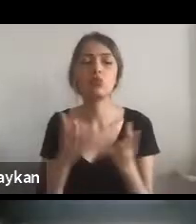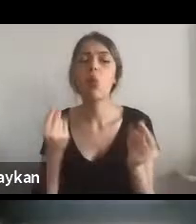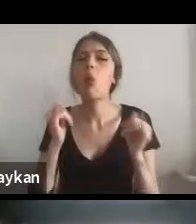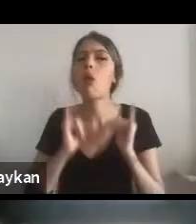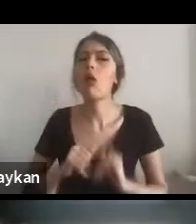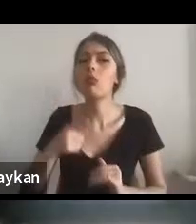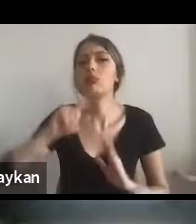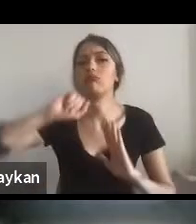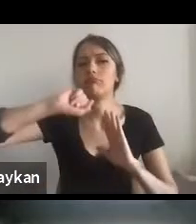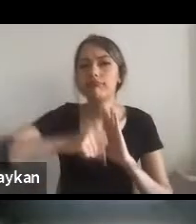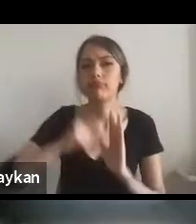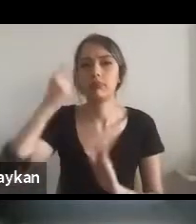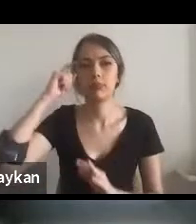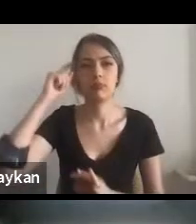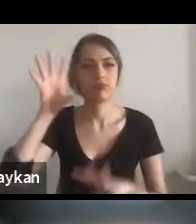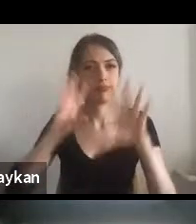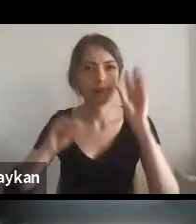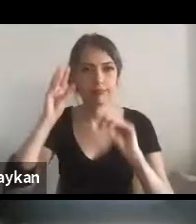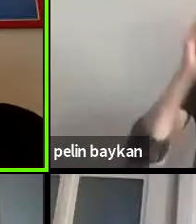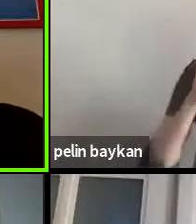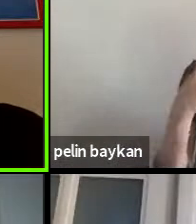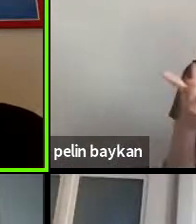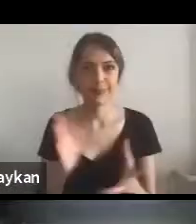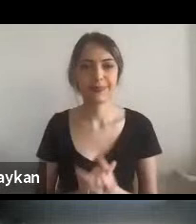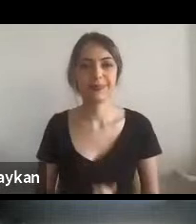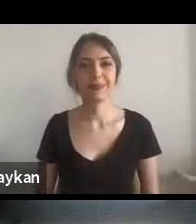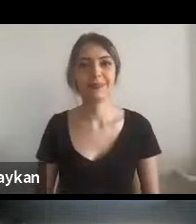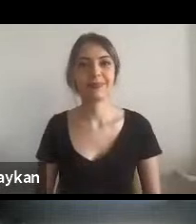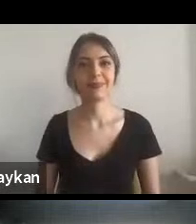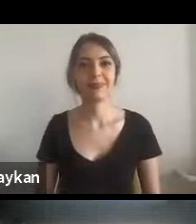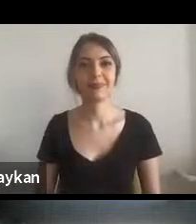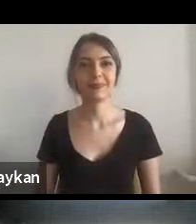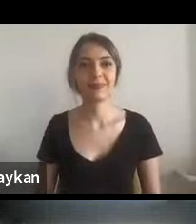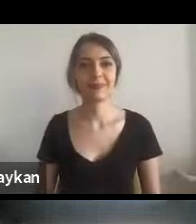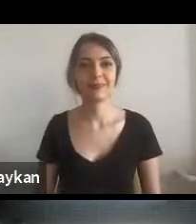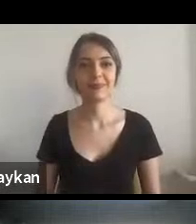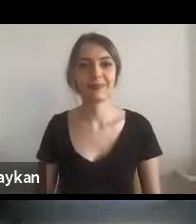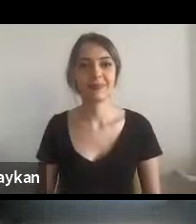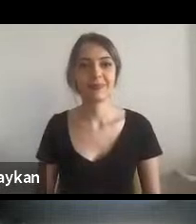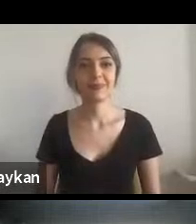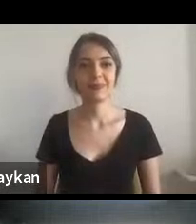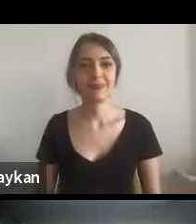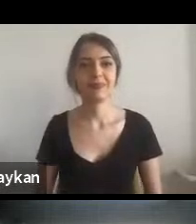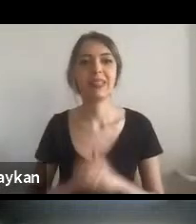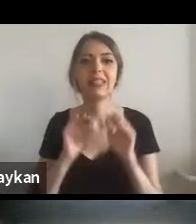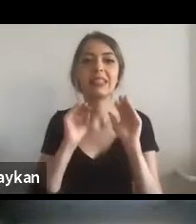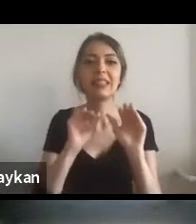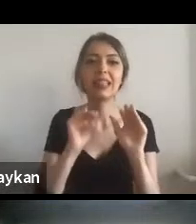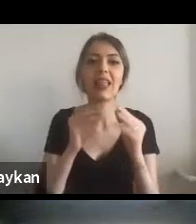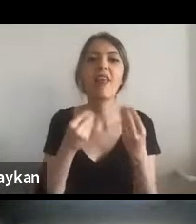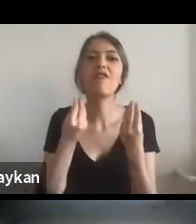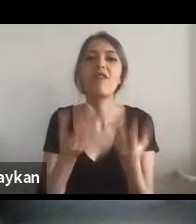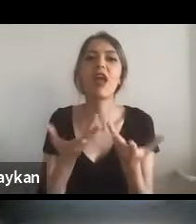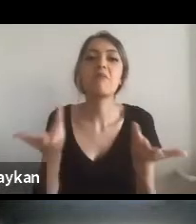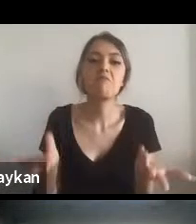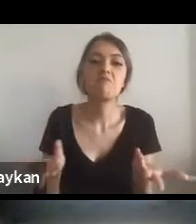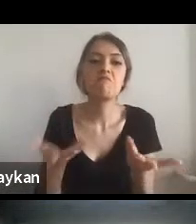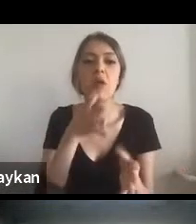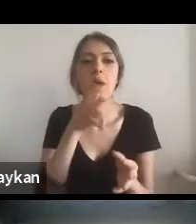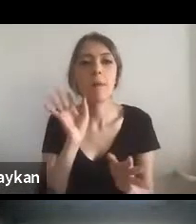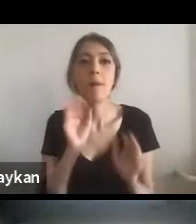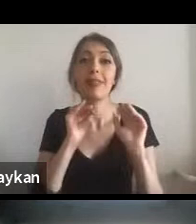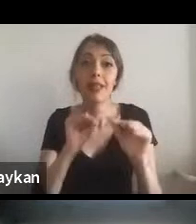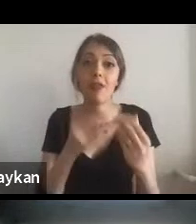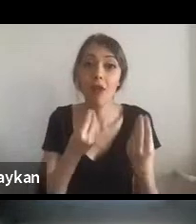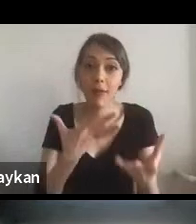rahat oradan bu konularda bilgi alabilirsiniz. Destek verebilir mi demeyeyim. Yani destek vermek istiyoruz çünkü